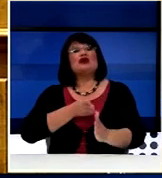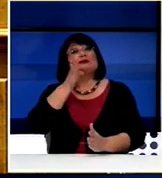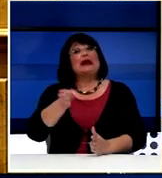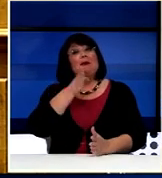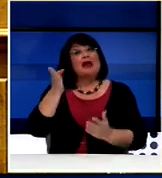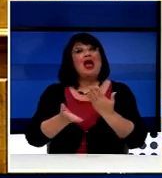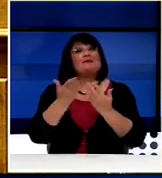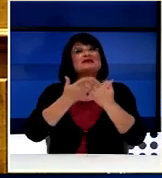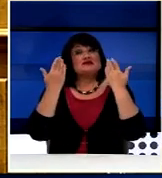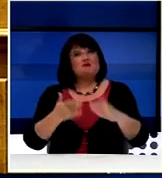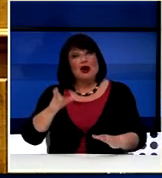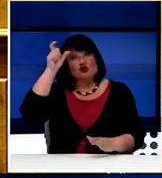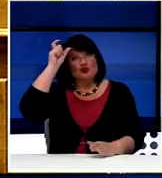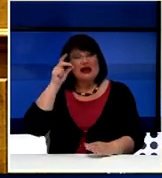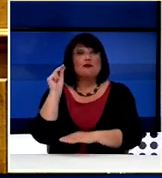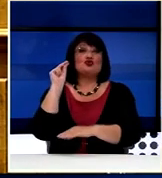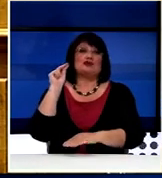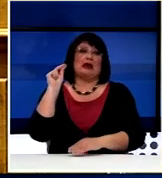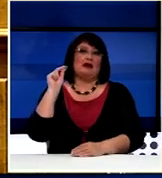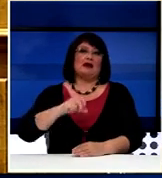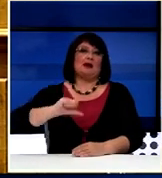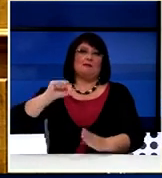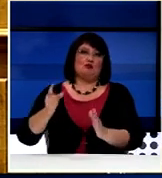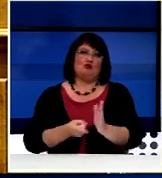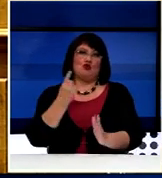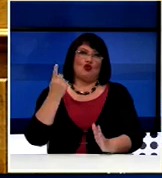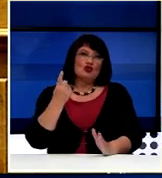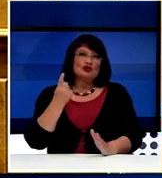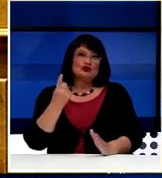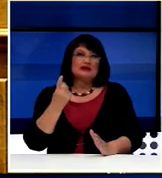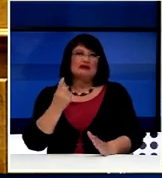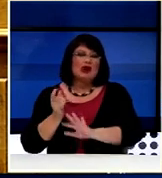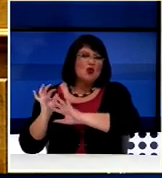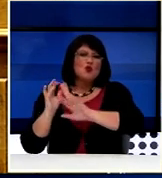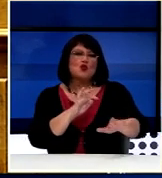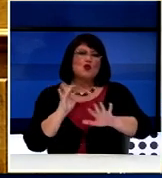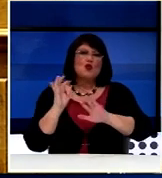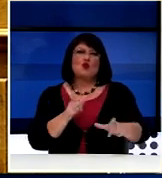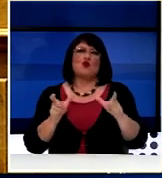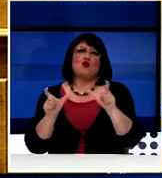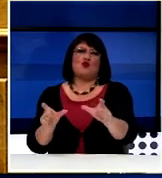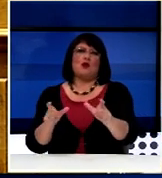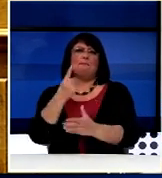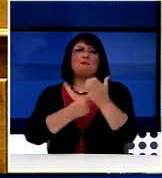Τουρκία και που δέσμευσε για πρώτη φορά τη γείτονα να μειώσει δραστικά τις ροές και να δέχεται επιστροφές μεταναστών.